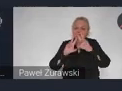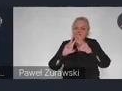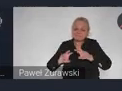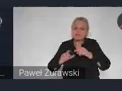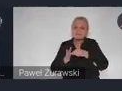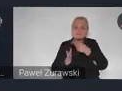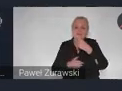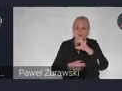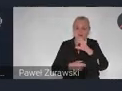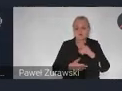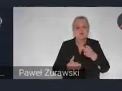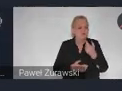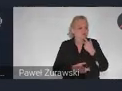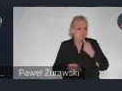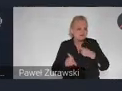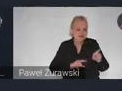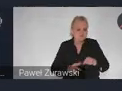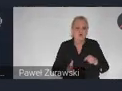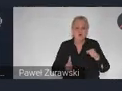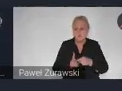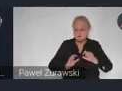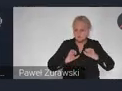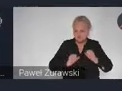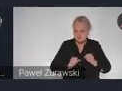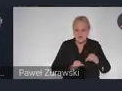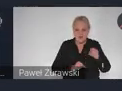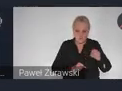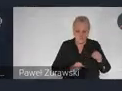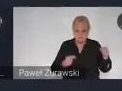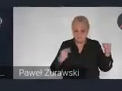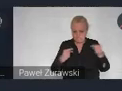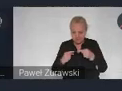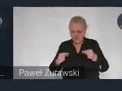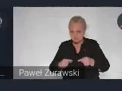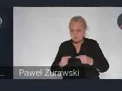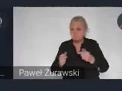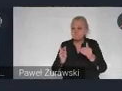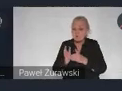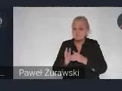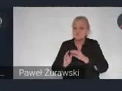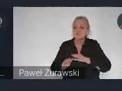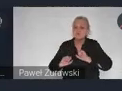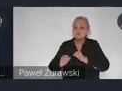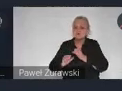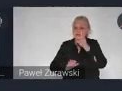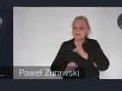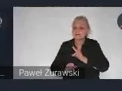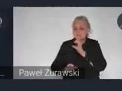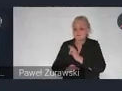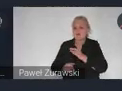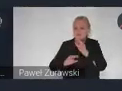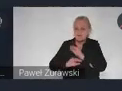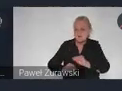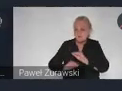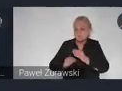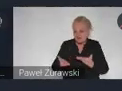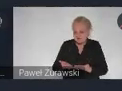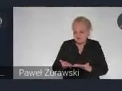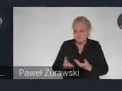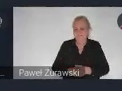Co to znaczy czy działania odpowiadają właśnie na potrzeby w zakresie działalności instytucjonalnej i